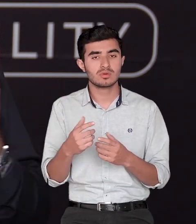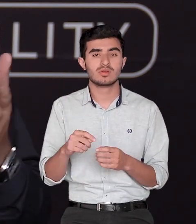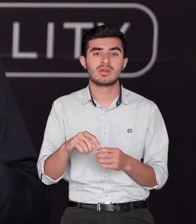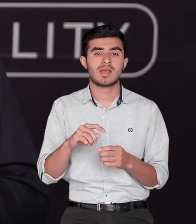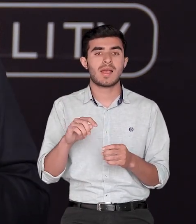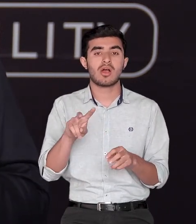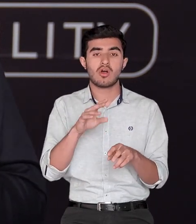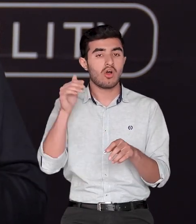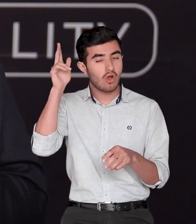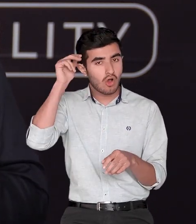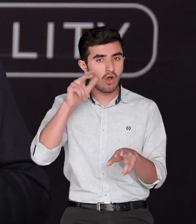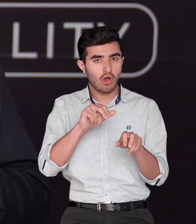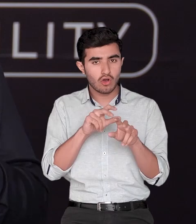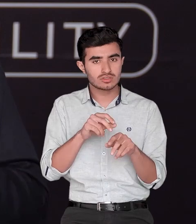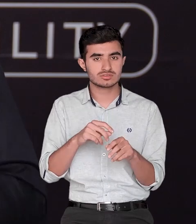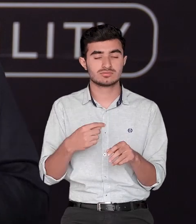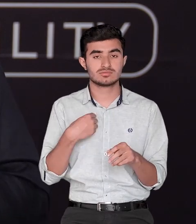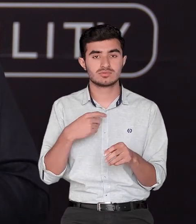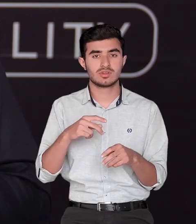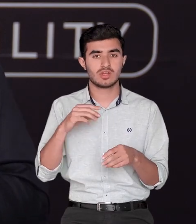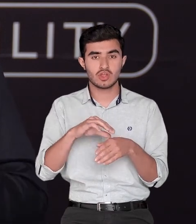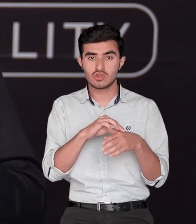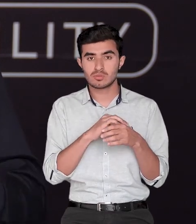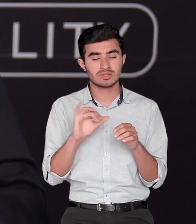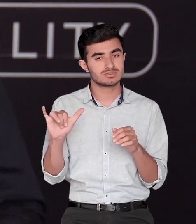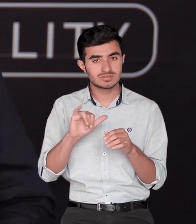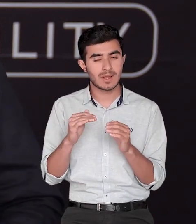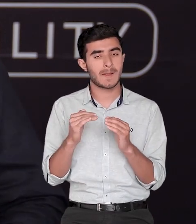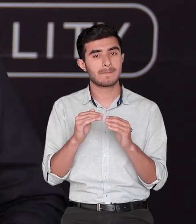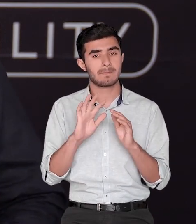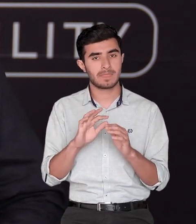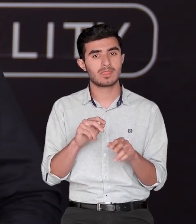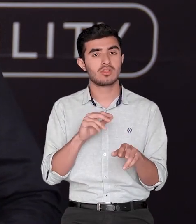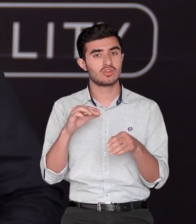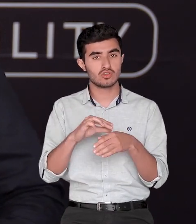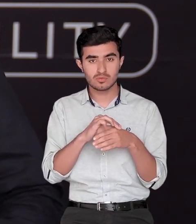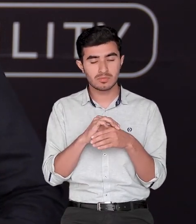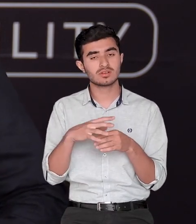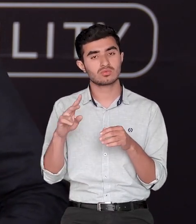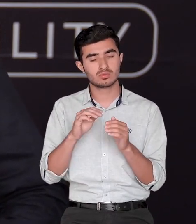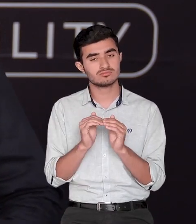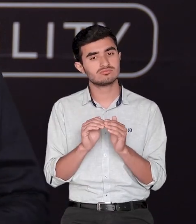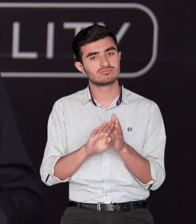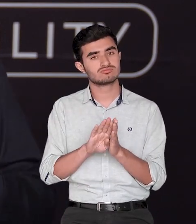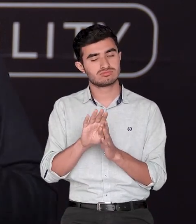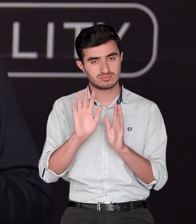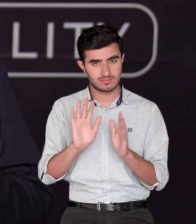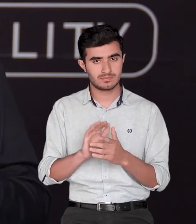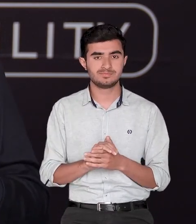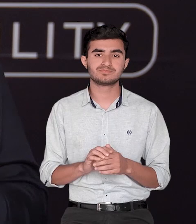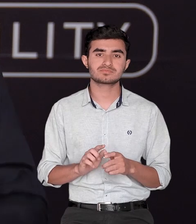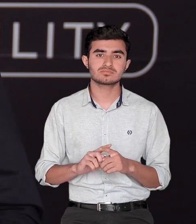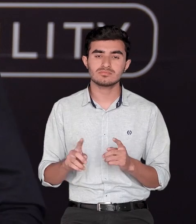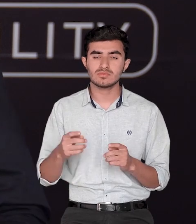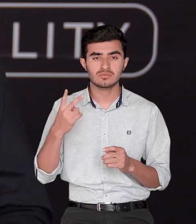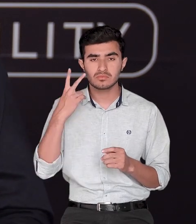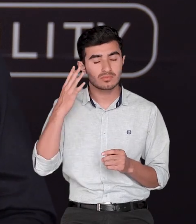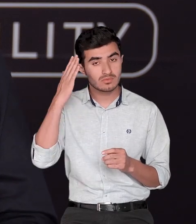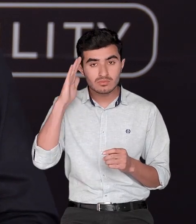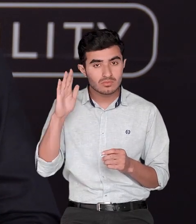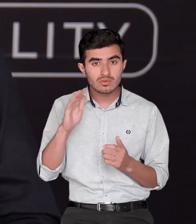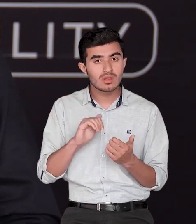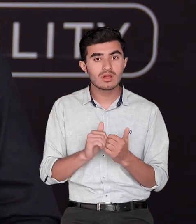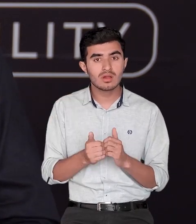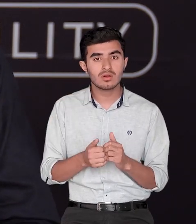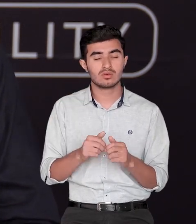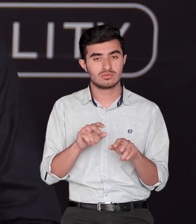पाकिस्तान में, आई मीन यू जस्ट नेम इट, एनी कंट्री, बिकॉज हॉर्स इज़ पार्ट ऑफ द ह्यूमन डेवलपमेंट। जैसे जैसे